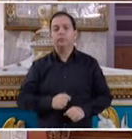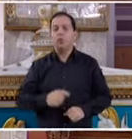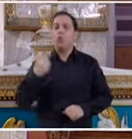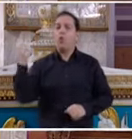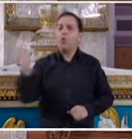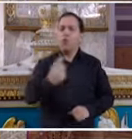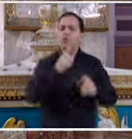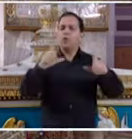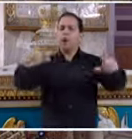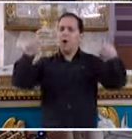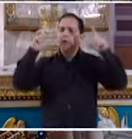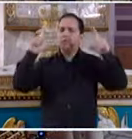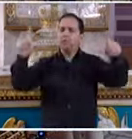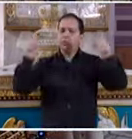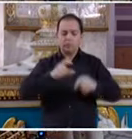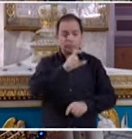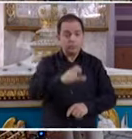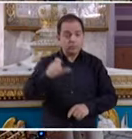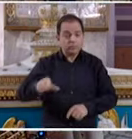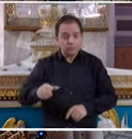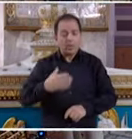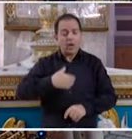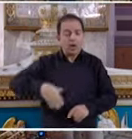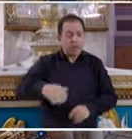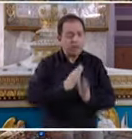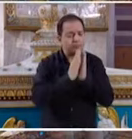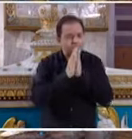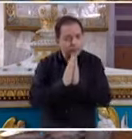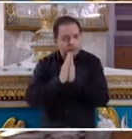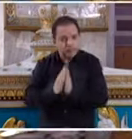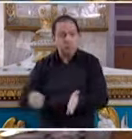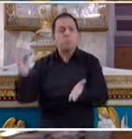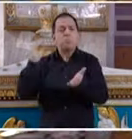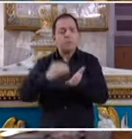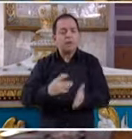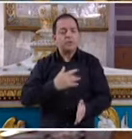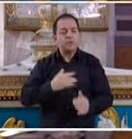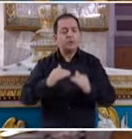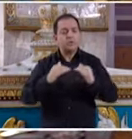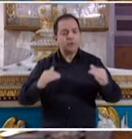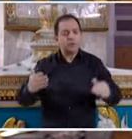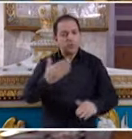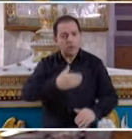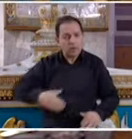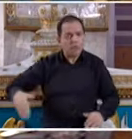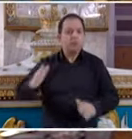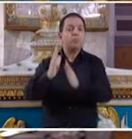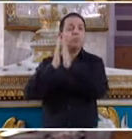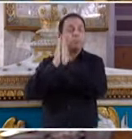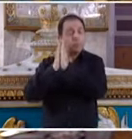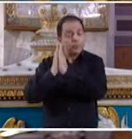Πάντων των Αγίων ημών εύσαντε και την ειρήνη του Κυρίου δεηθώμε.